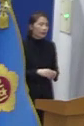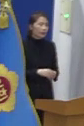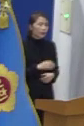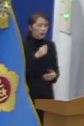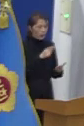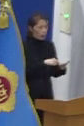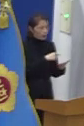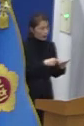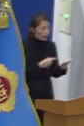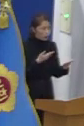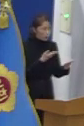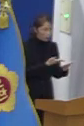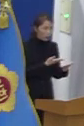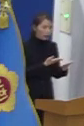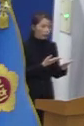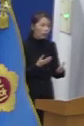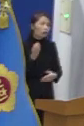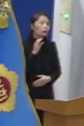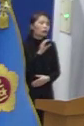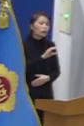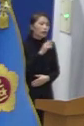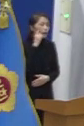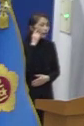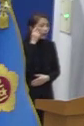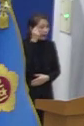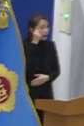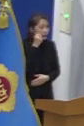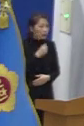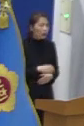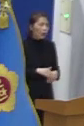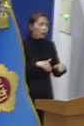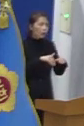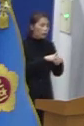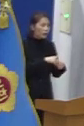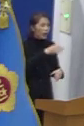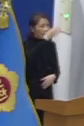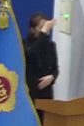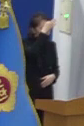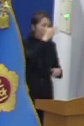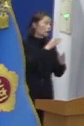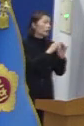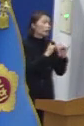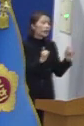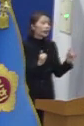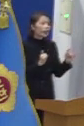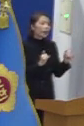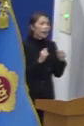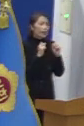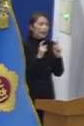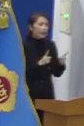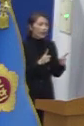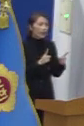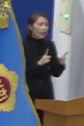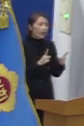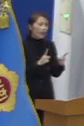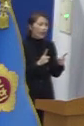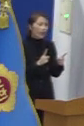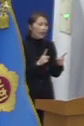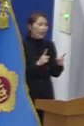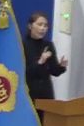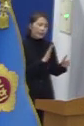투자입니다. 지난해 약 1만여 명의 문화예술인에게 예술인 기회소득이